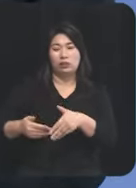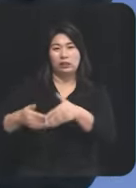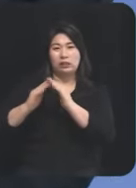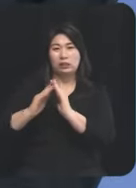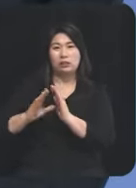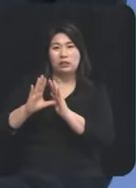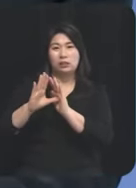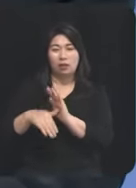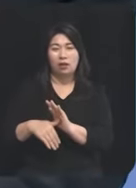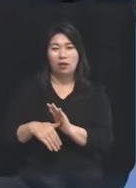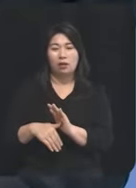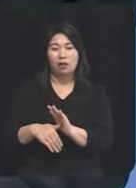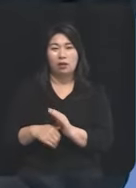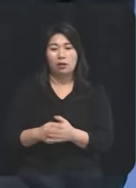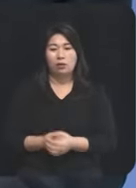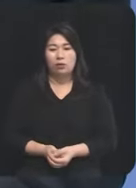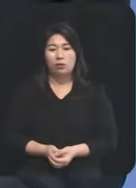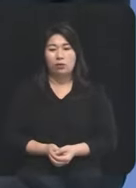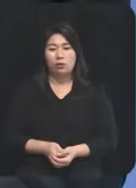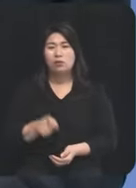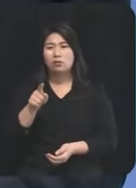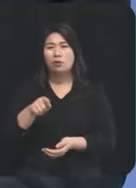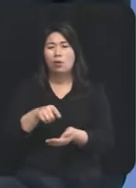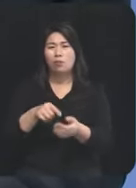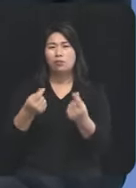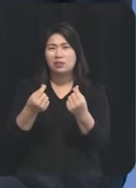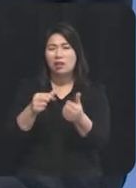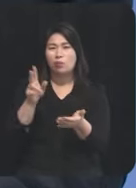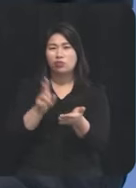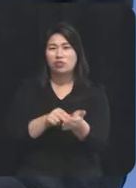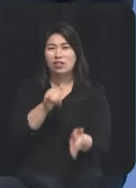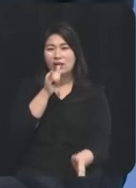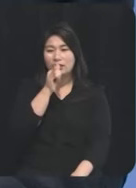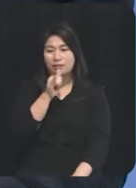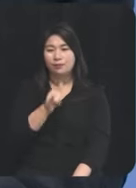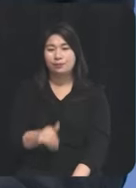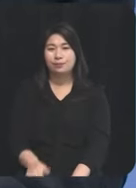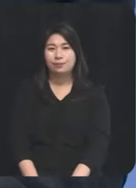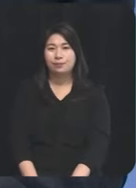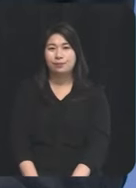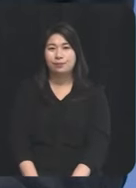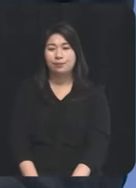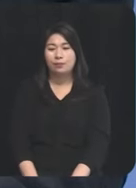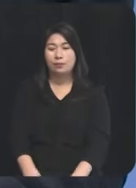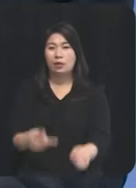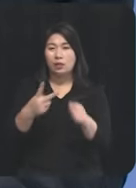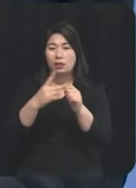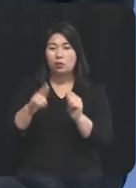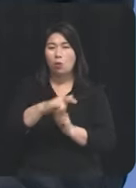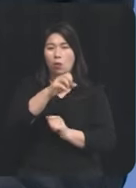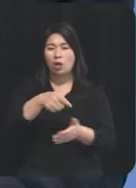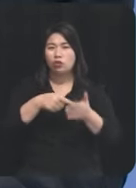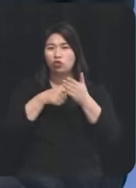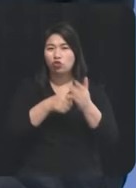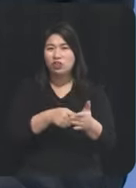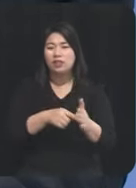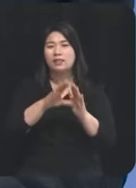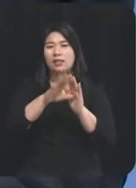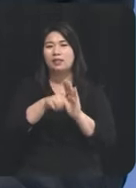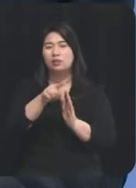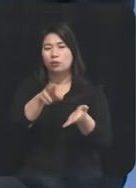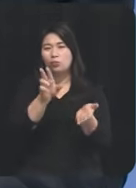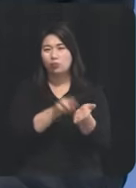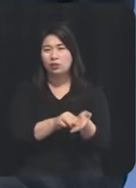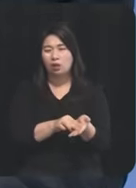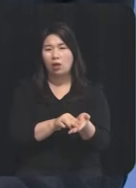텐데요. 10초 남았습니다. 그때 당시에도 그런 문제가 있어서 여러 문제가 있었습니다만은 제2공항 추진에서도 그런